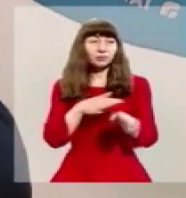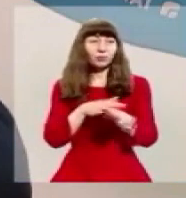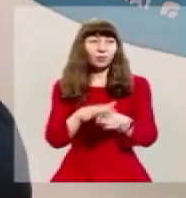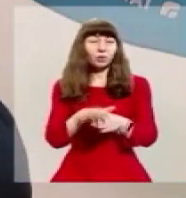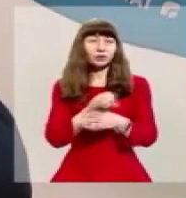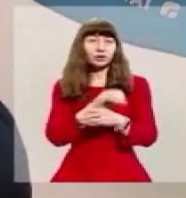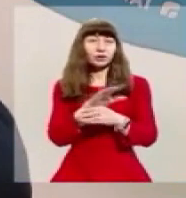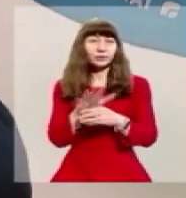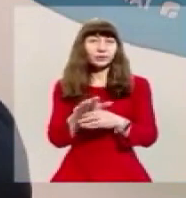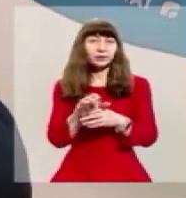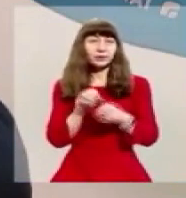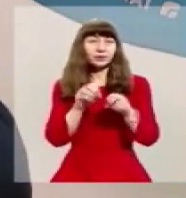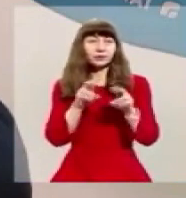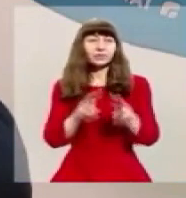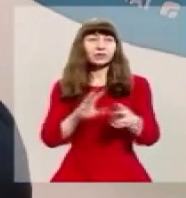комплекс